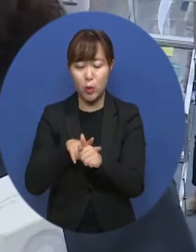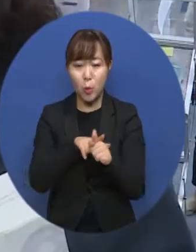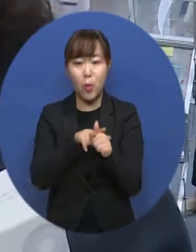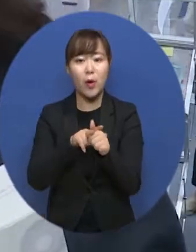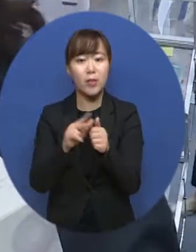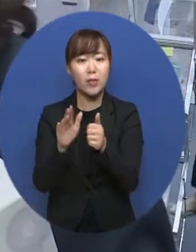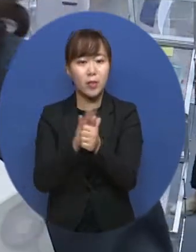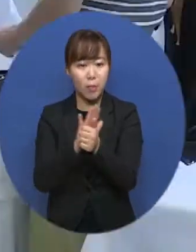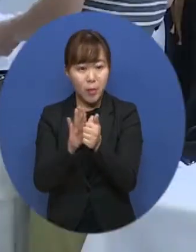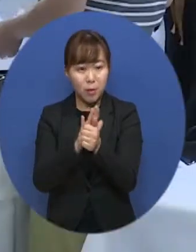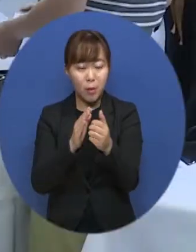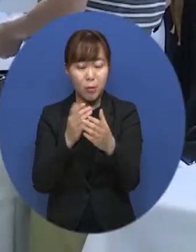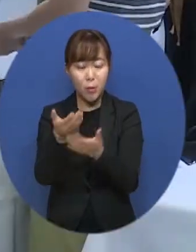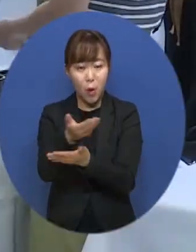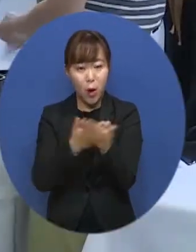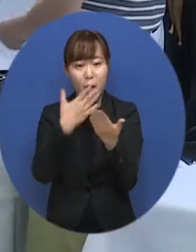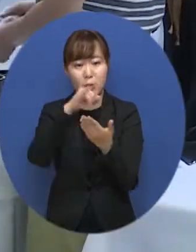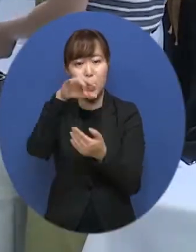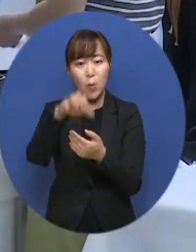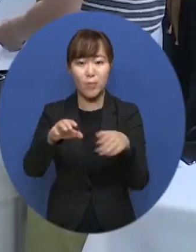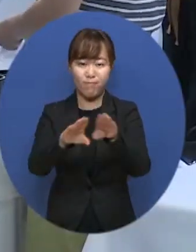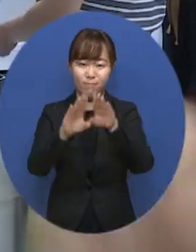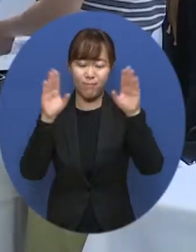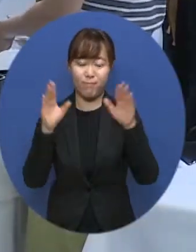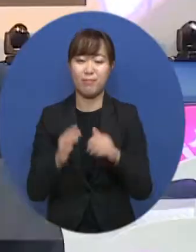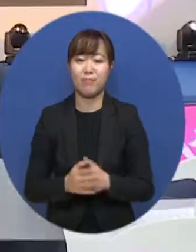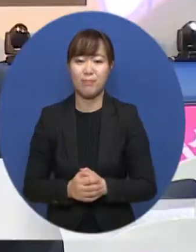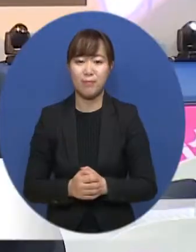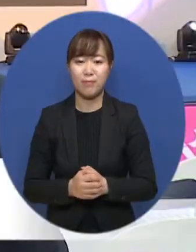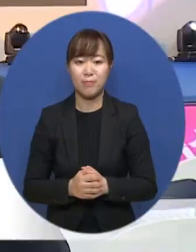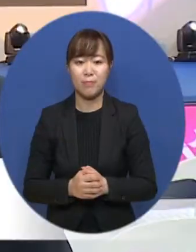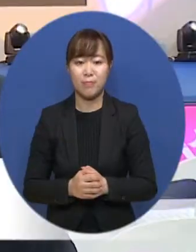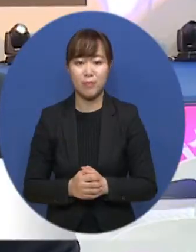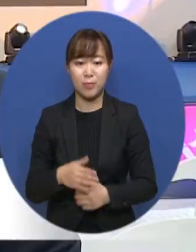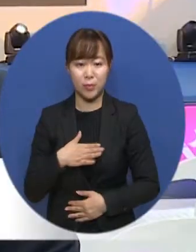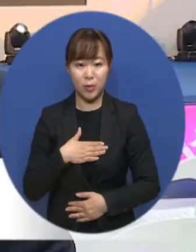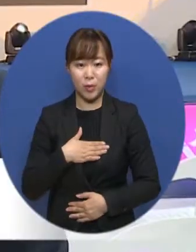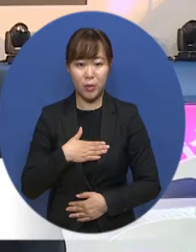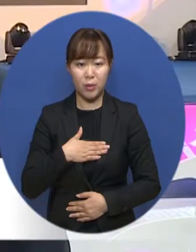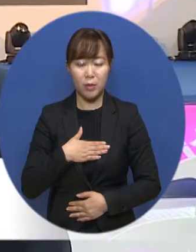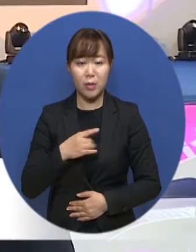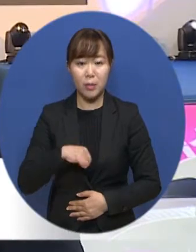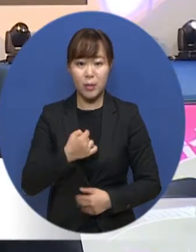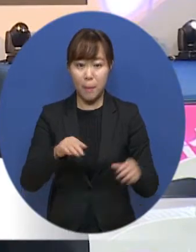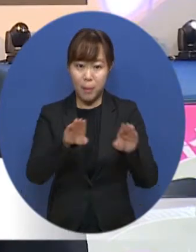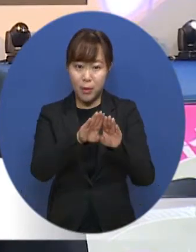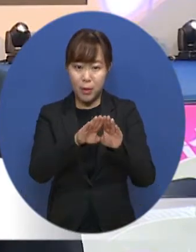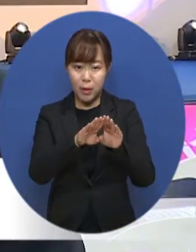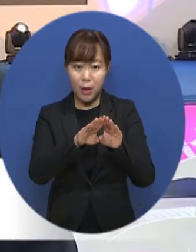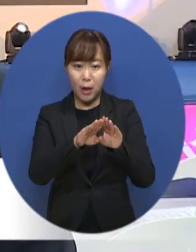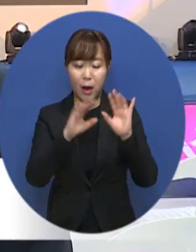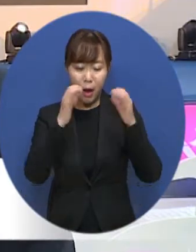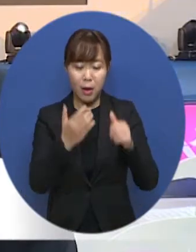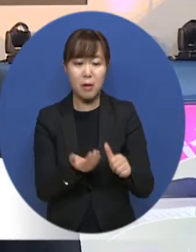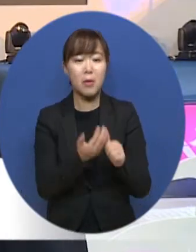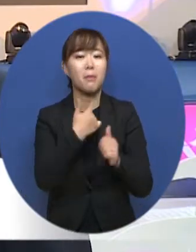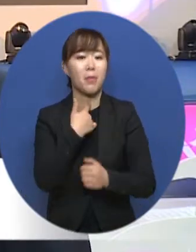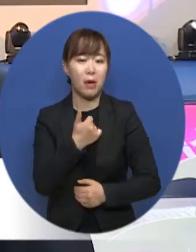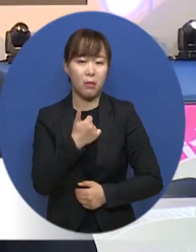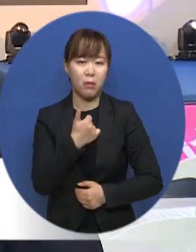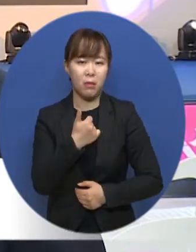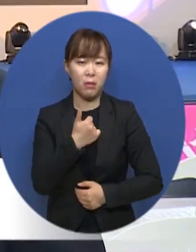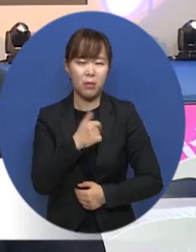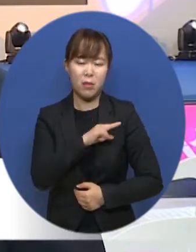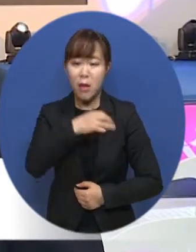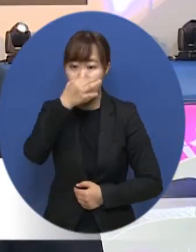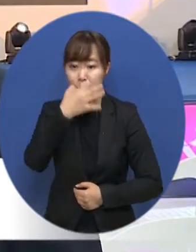소통할 수 있는 장이 만들어졌습니다 저를 자폐 폐를 키워 봤어요 예 효능 하던 재